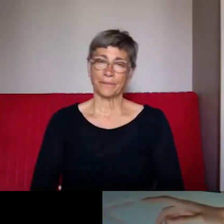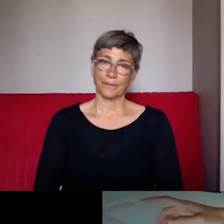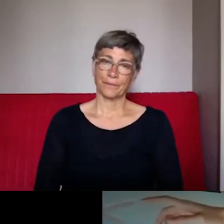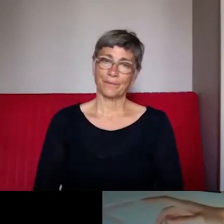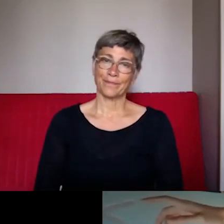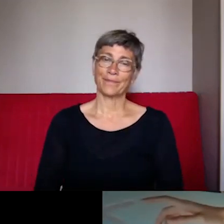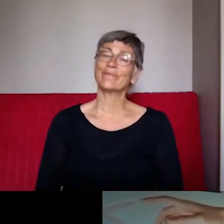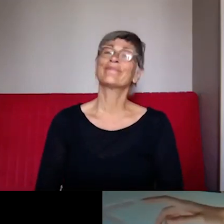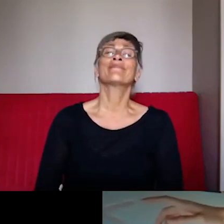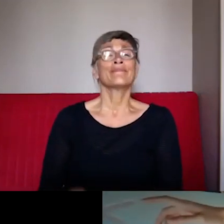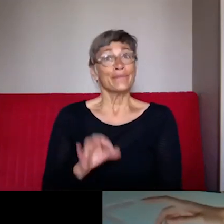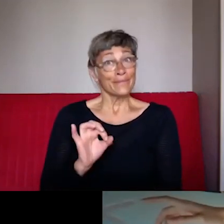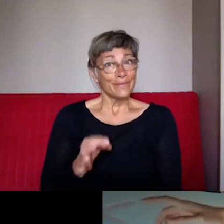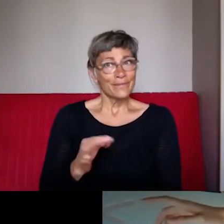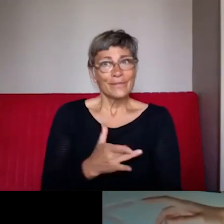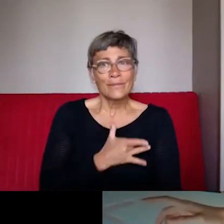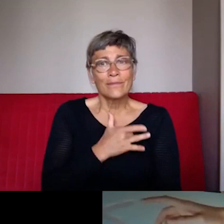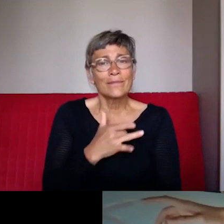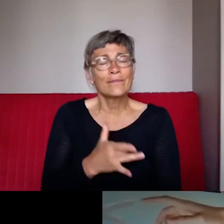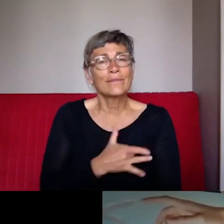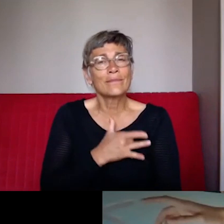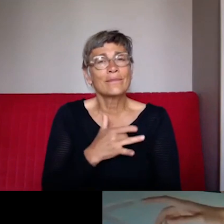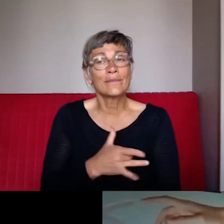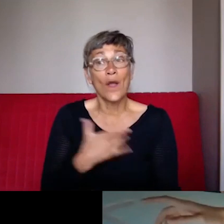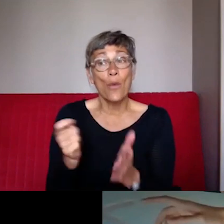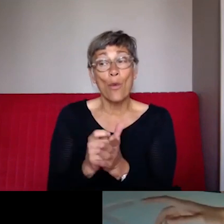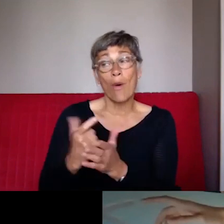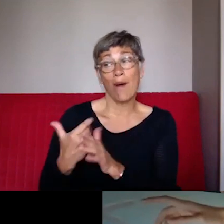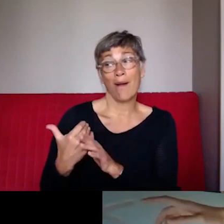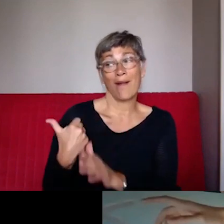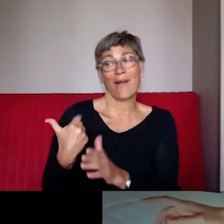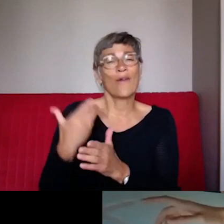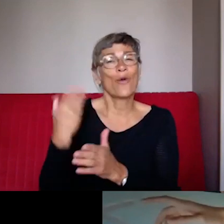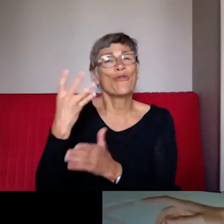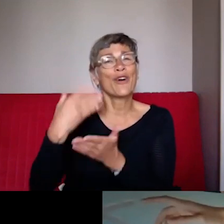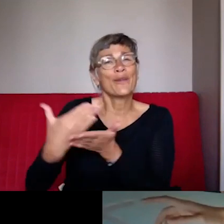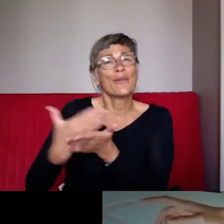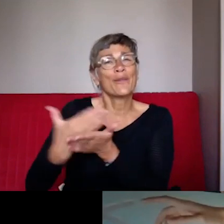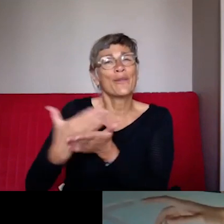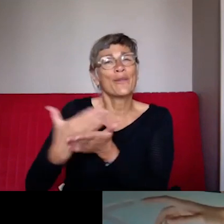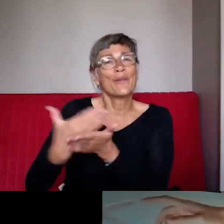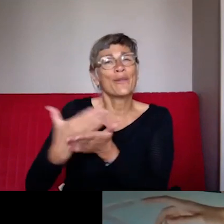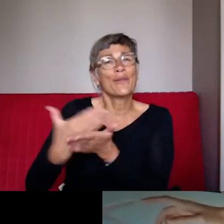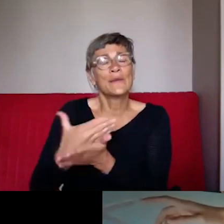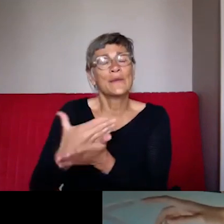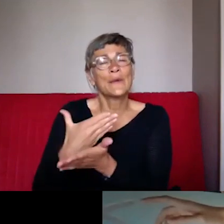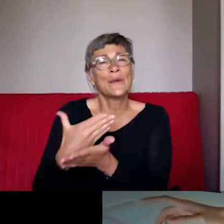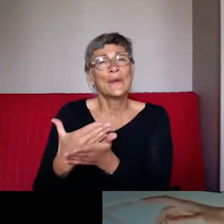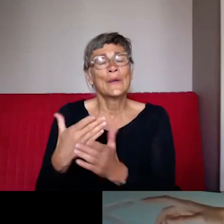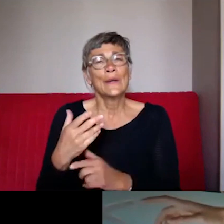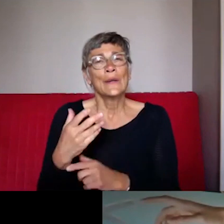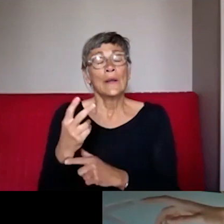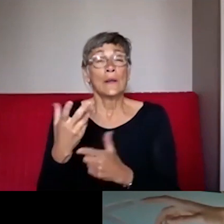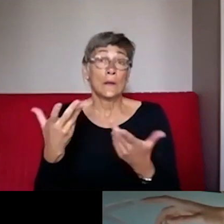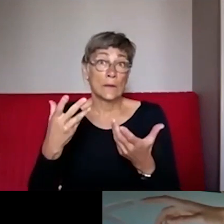trouve intéressant aussi dans ce qu'on se disait pour préparer ce webinaire, en fait, le problème des personnes en